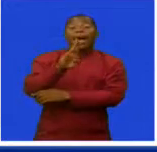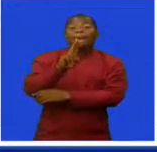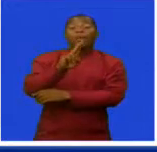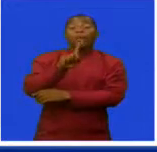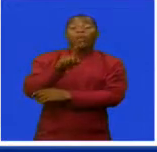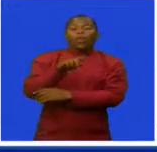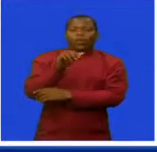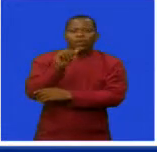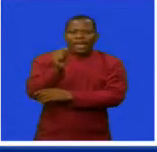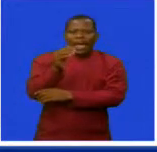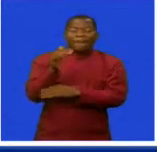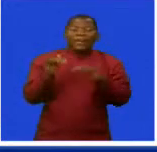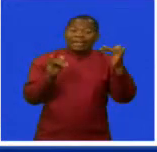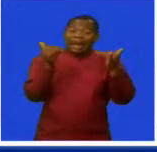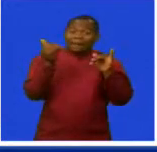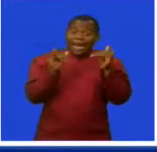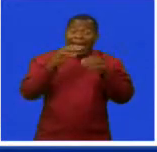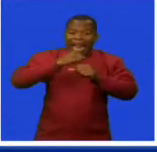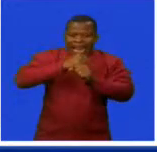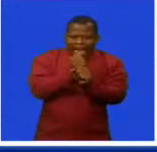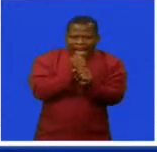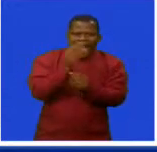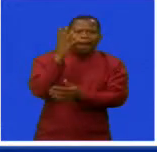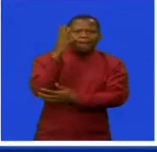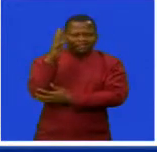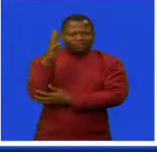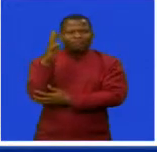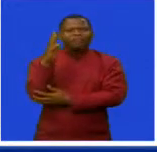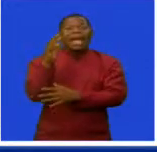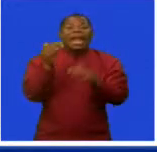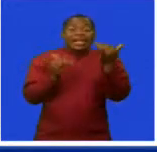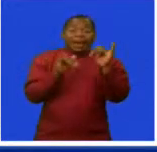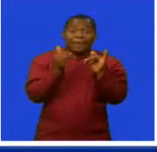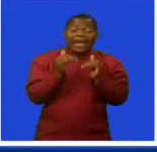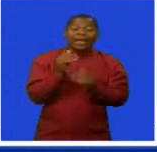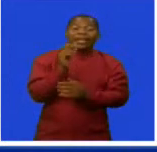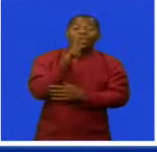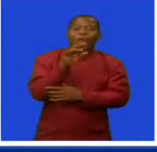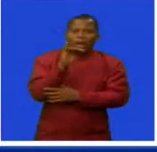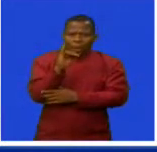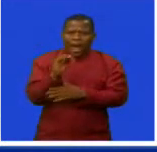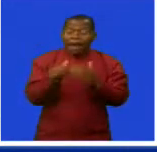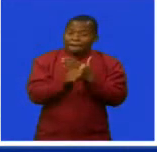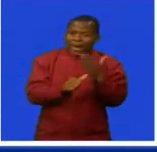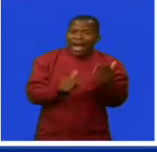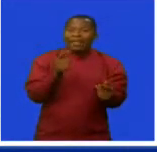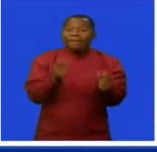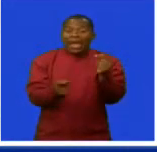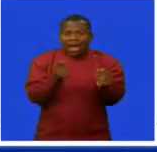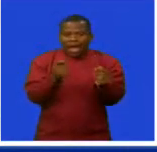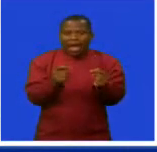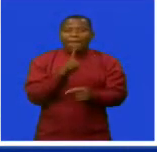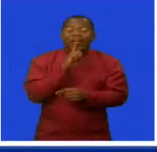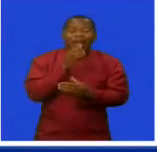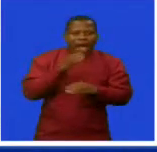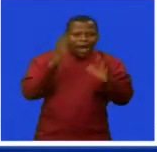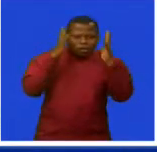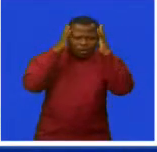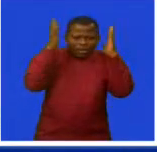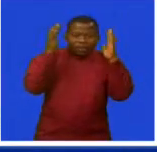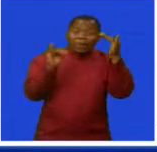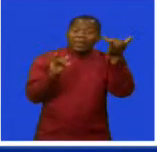lolugujwa njalo umhlati ngemashumi lamabili nakunye enyangeni yendlovu lenkulu. Lweswatini likhethe kuligubha lelilanga lamuhla.